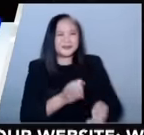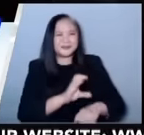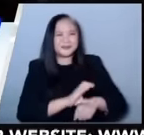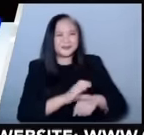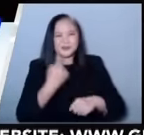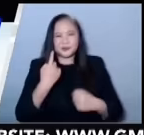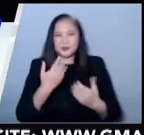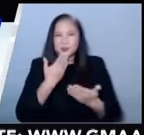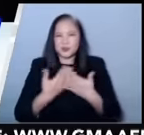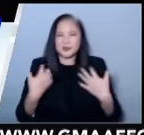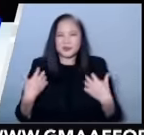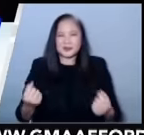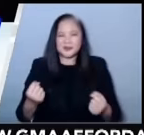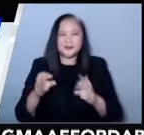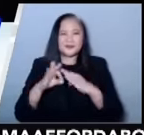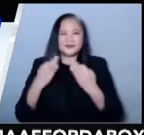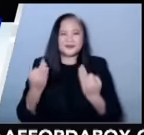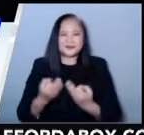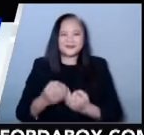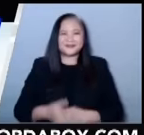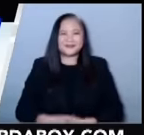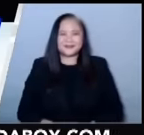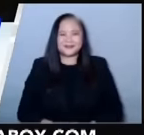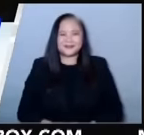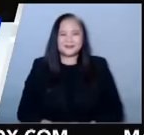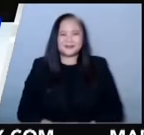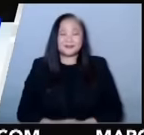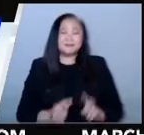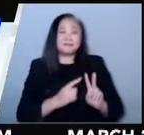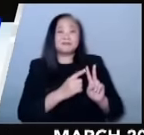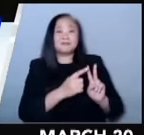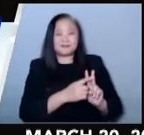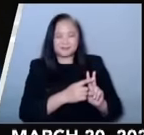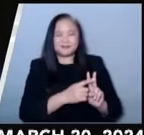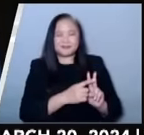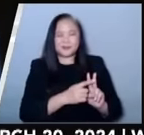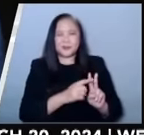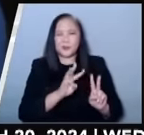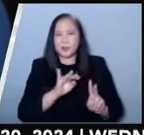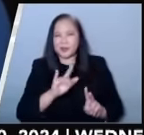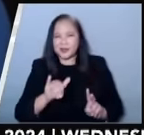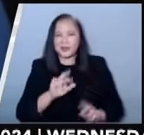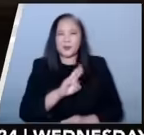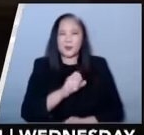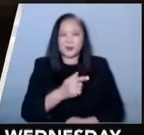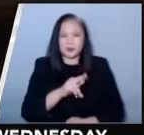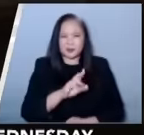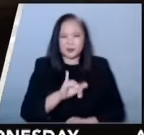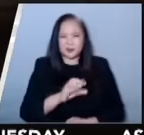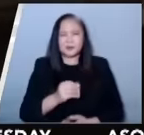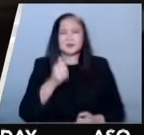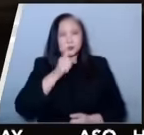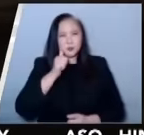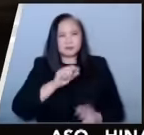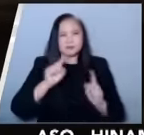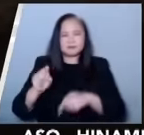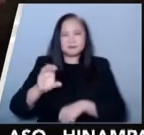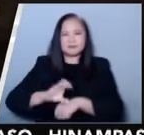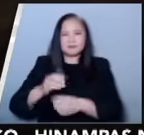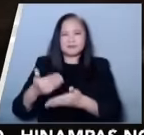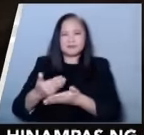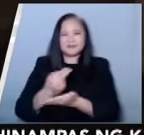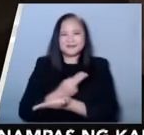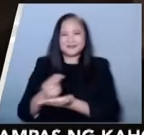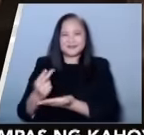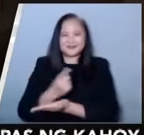sa buong pamilya ko. Si Willie at Rogelio mas madalas daw makikita rito lalo at papalapit ng Semana Santa. Oras-oras sa magiging